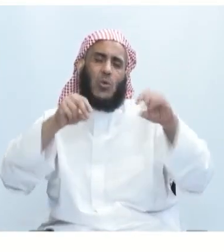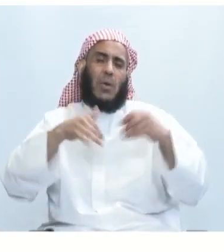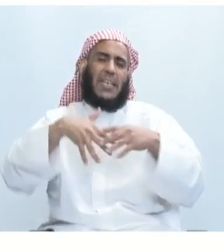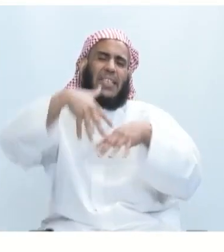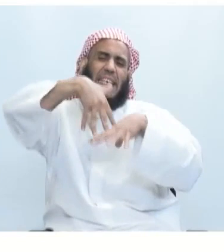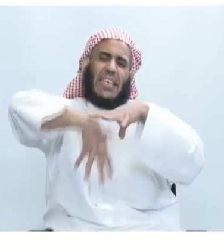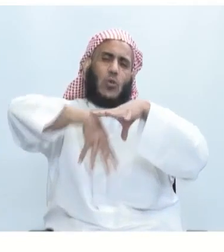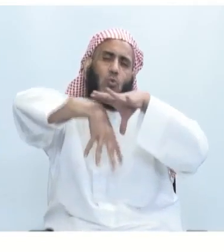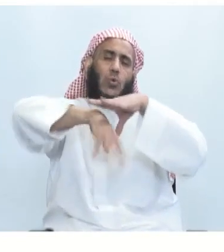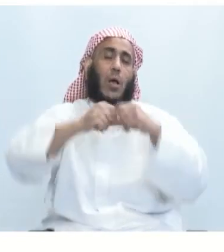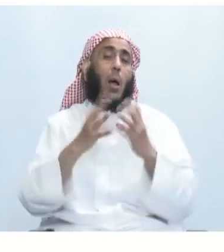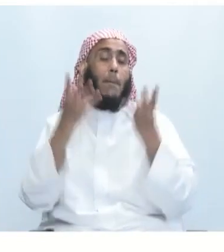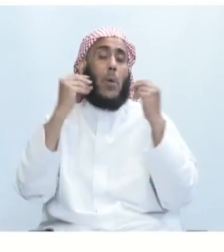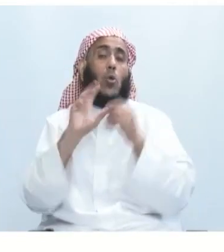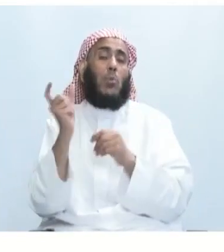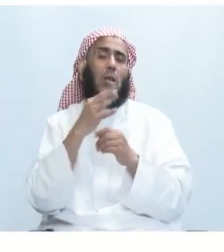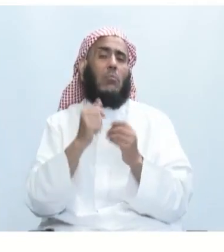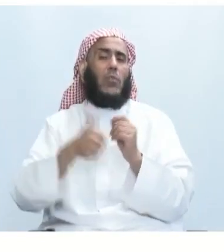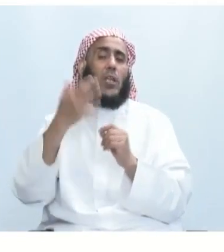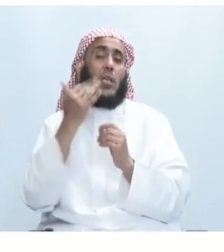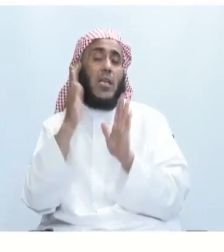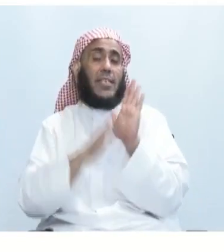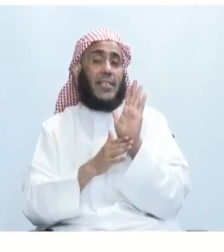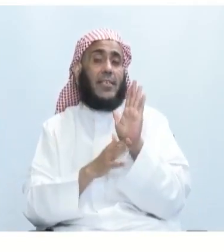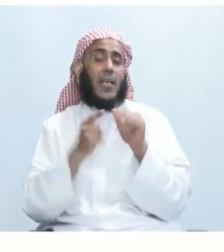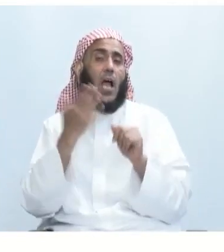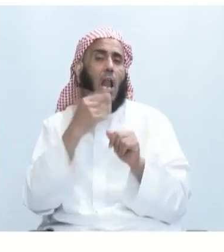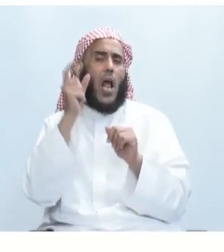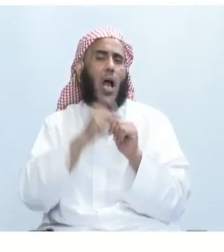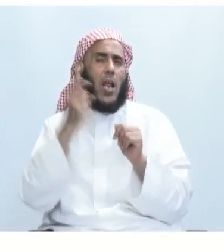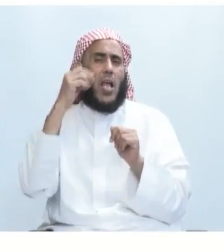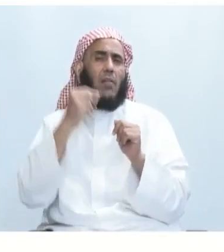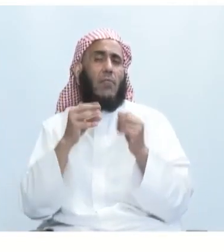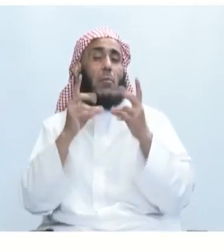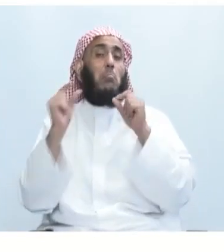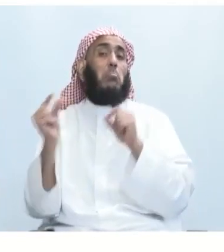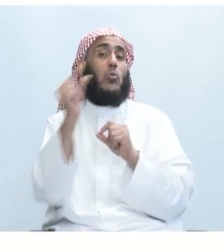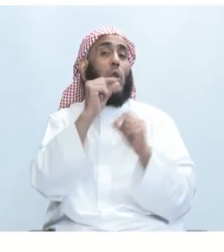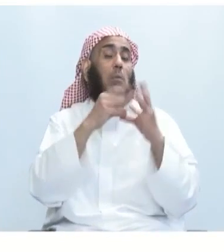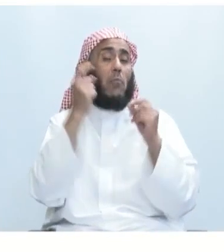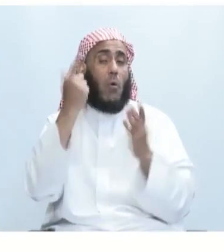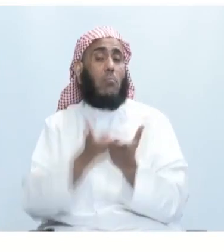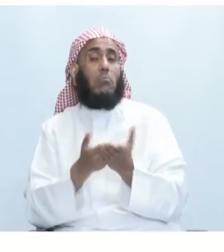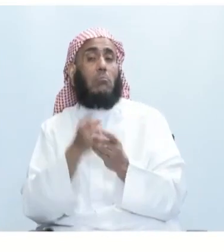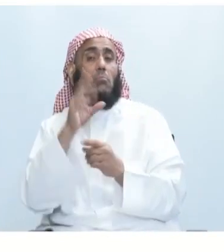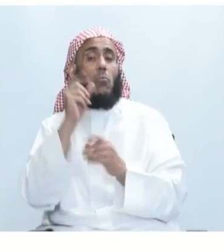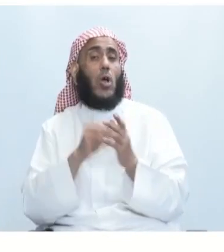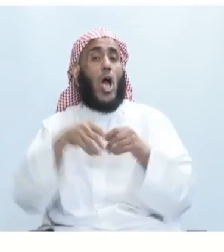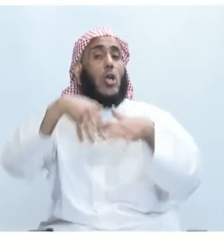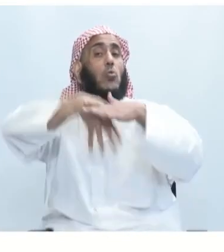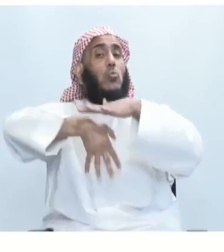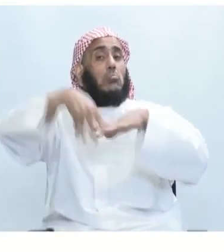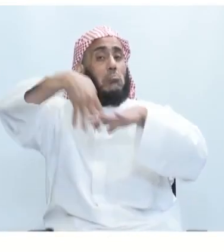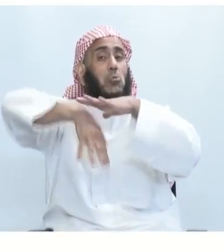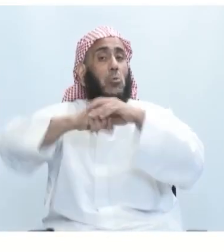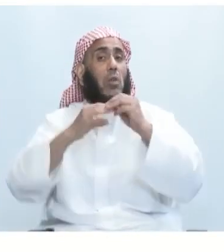الجذور معلومات القارئ يفترض النص ان القارئ يعرف مدلولات المفاهيم يعني يفترض النص انك تعرف مثلا الجذور